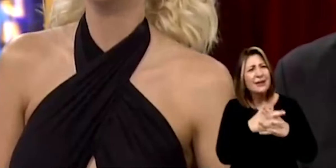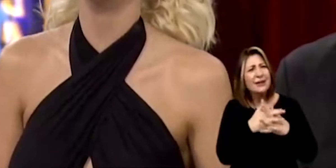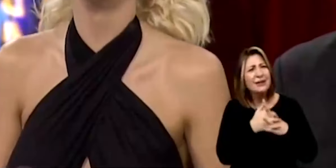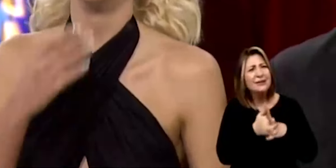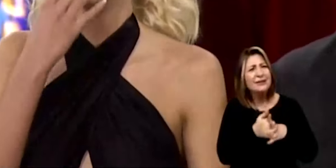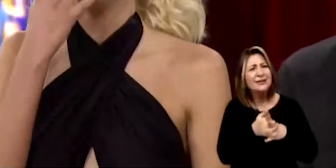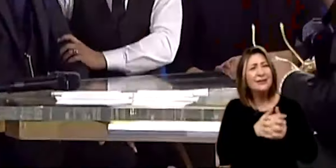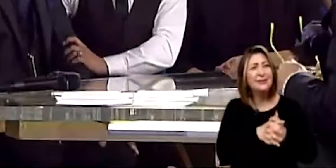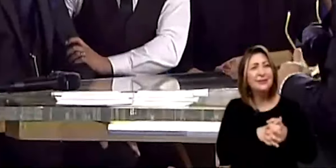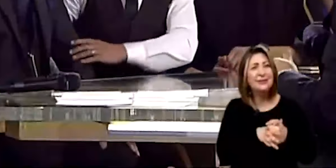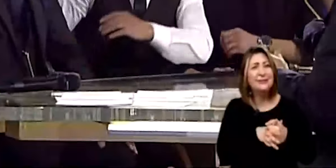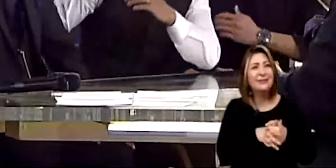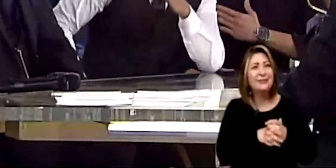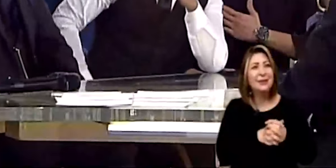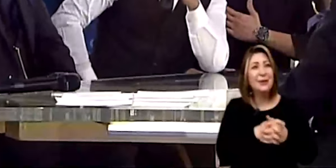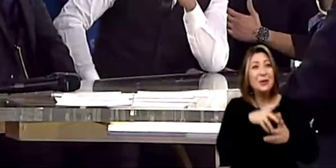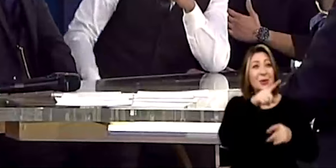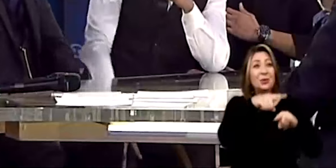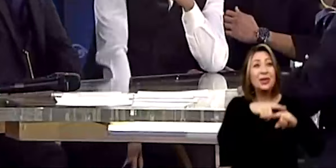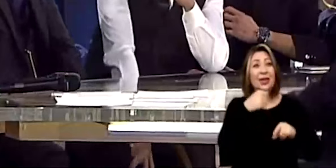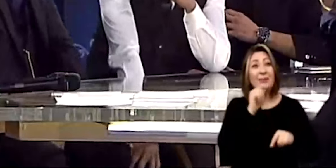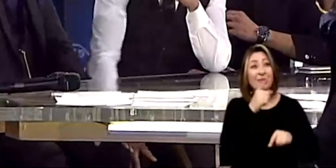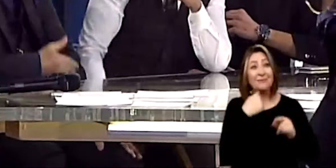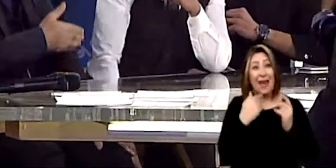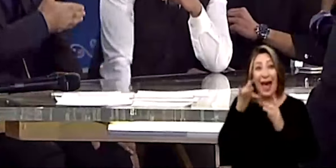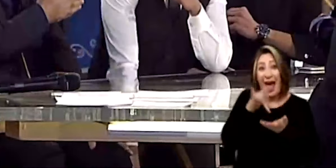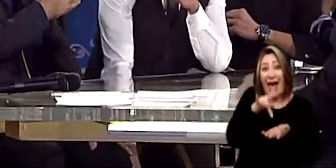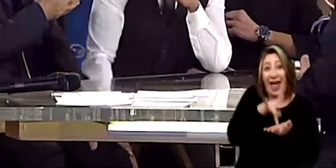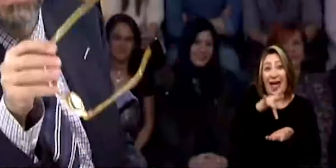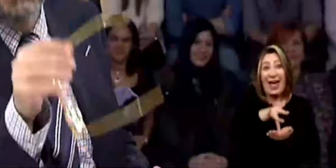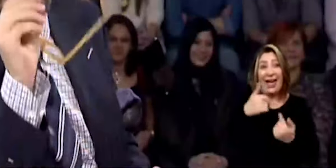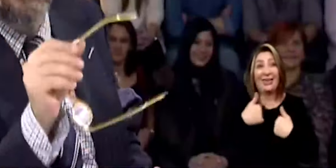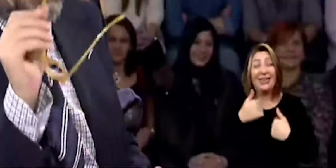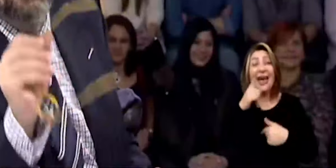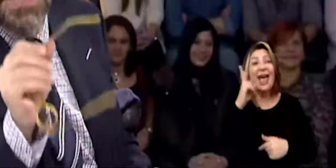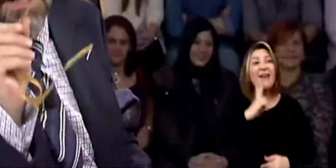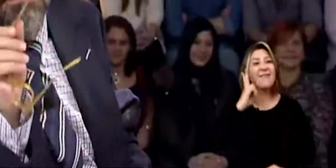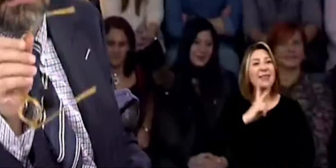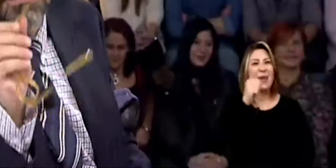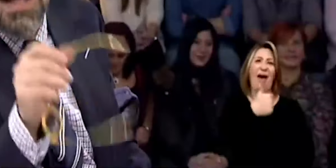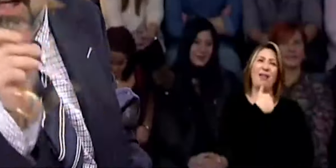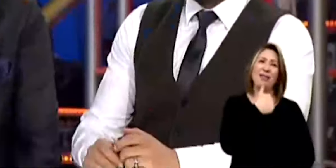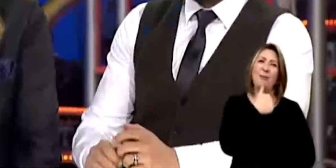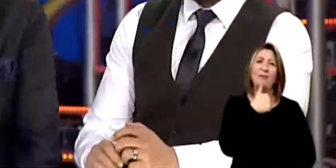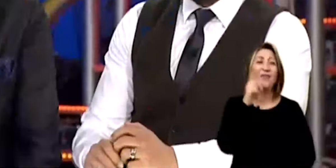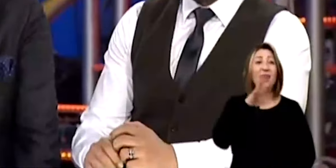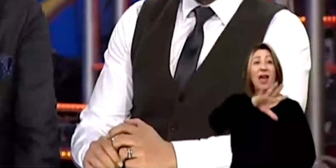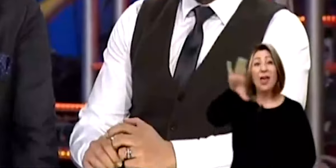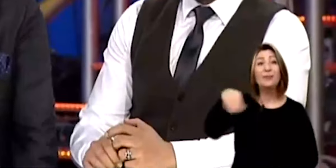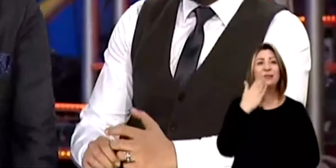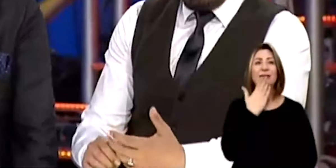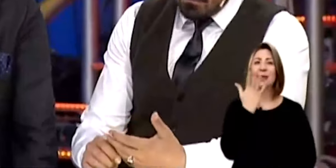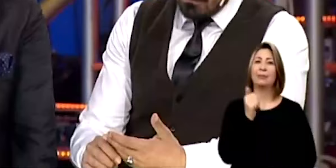Evet. Hayır Hüseyin abi, ne demek yani şimdi biz... Hüseyin abi doğru kadar efendi bir adam. Vallahi hepiniz